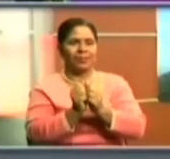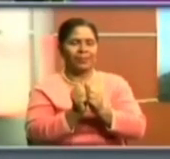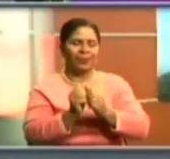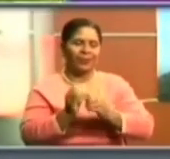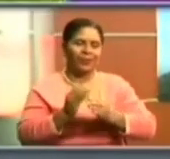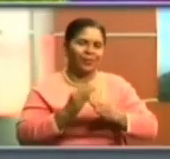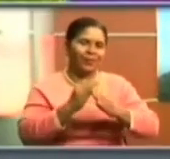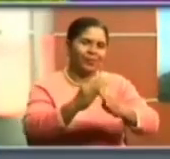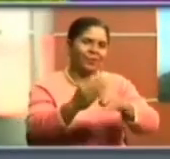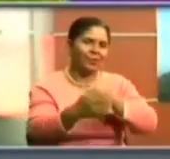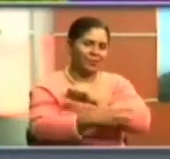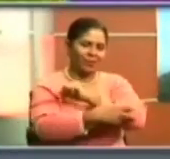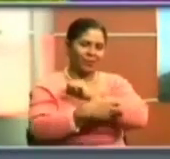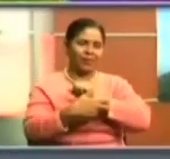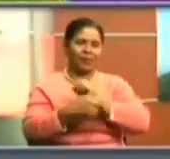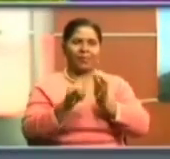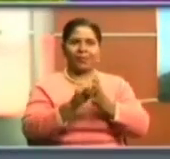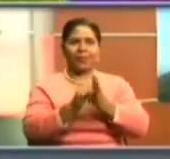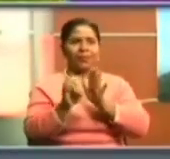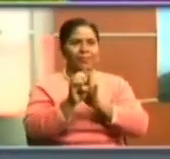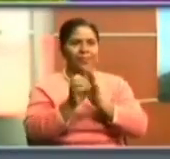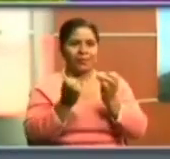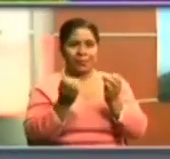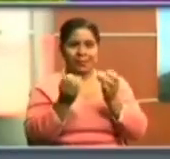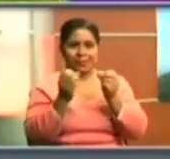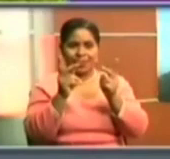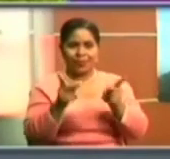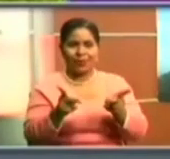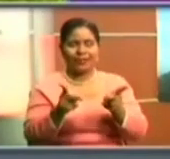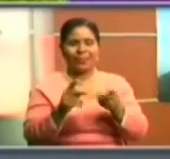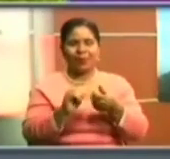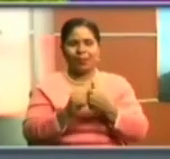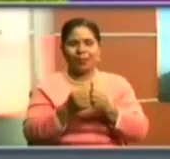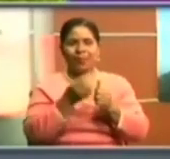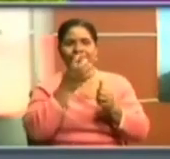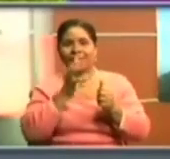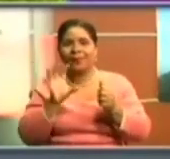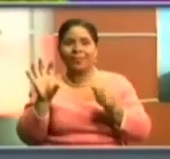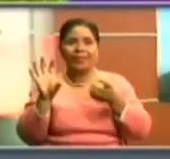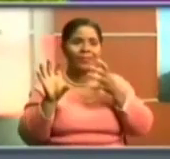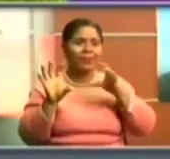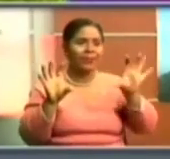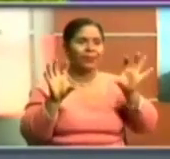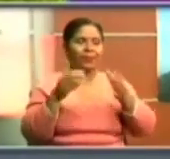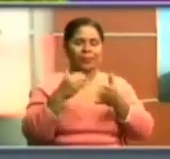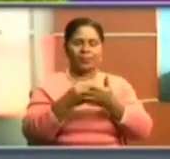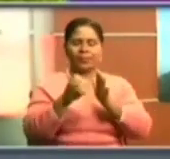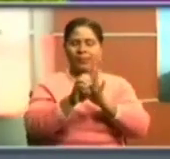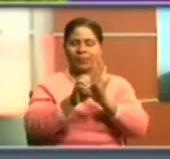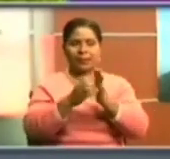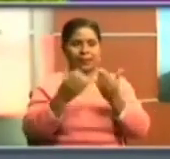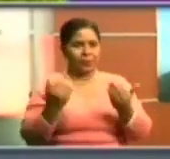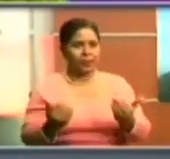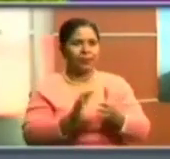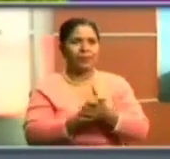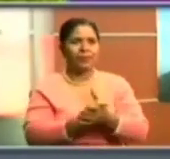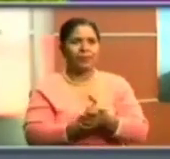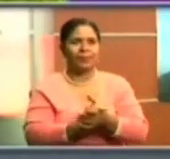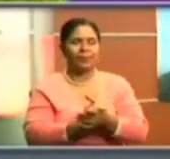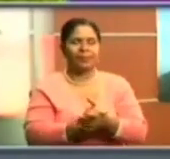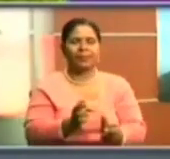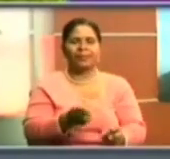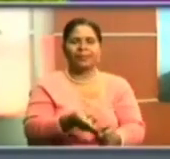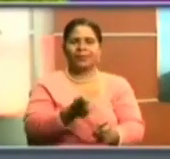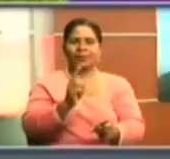l'État. L'argent l'État, en pile maigre après l'amour, en pile mon appel en pile. Mais l'argent l'État, je vous dis, nous retirer dans la